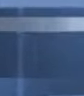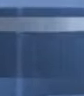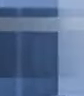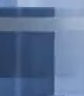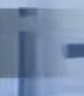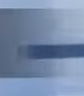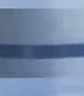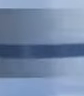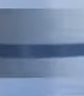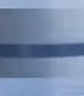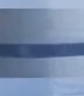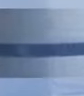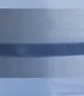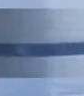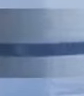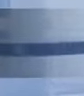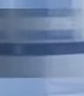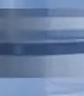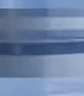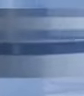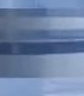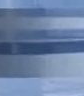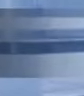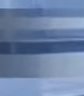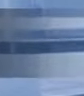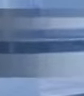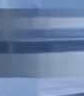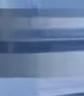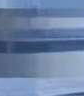до 15 градусов выше 0, ночью плюс 7. В